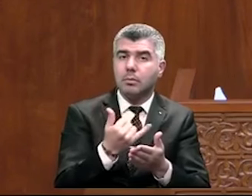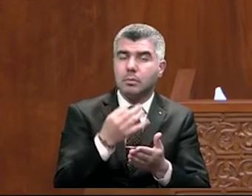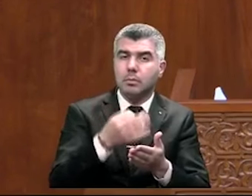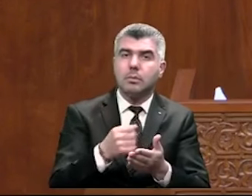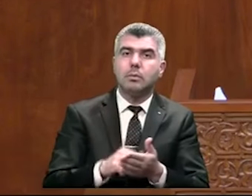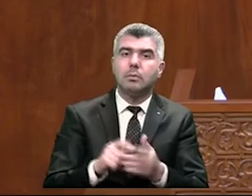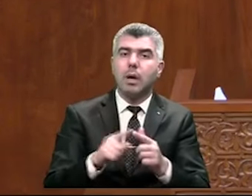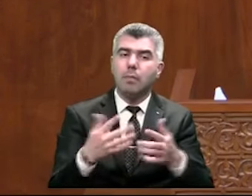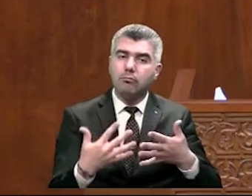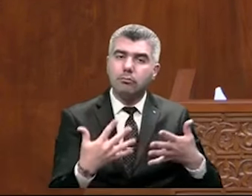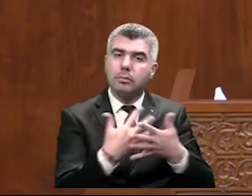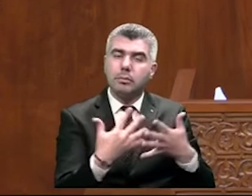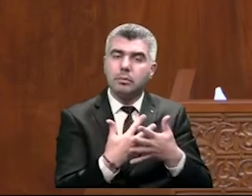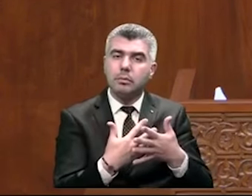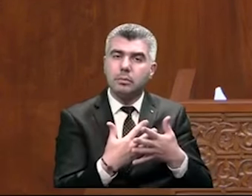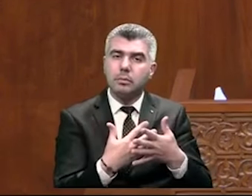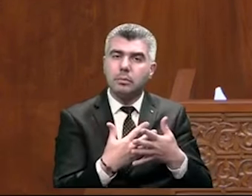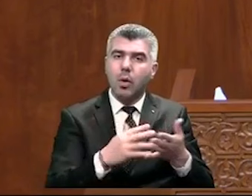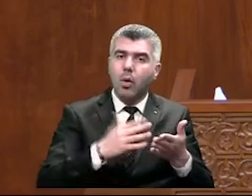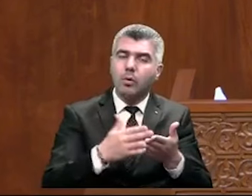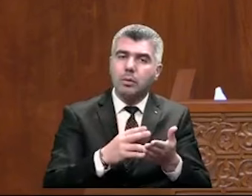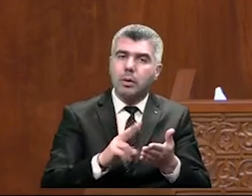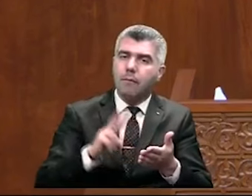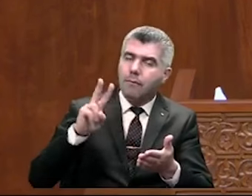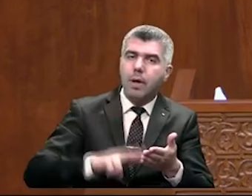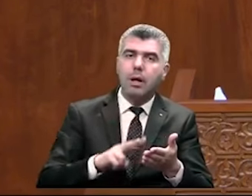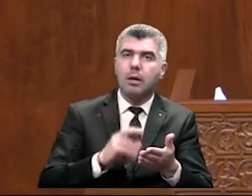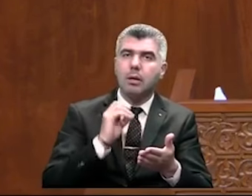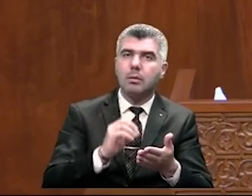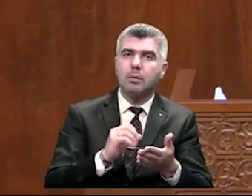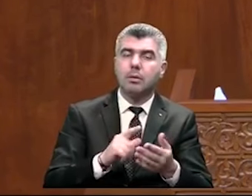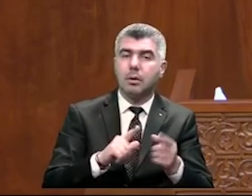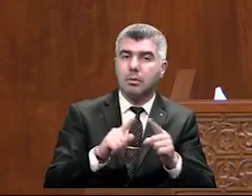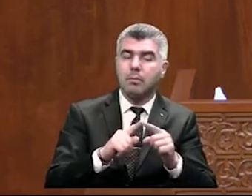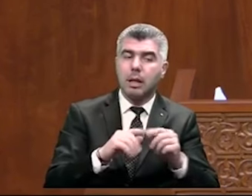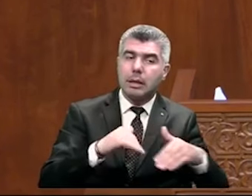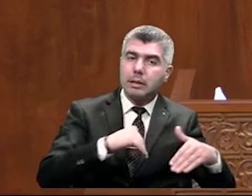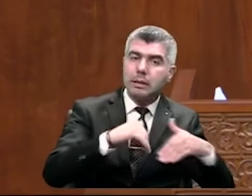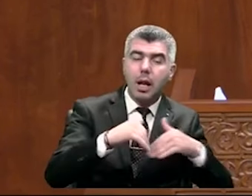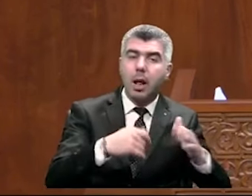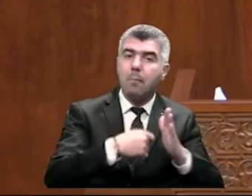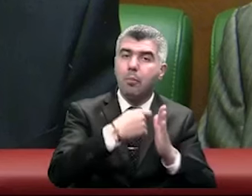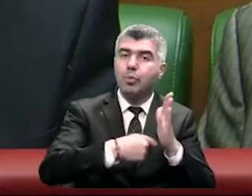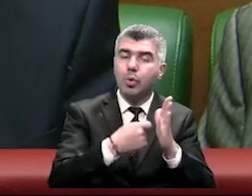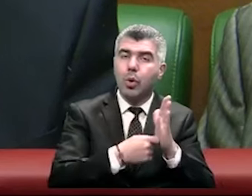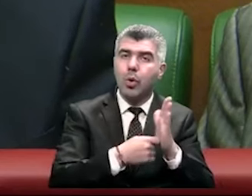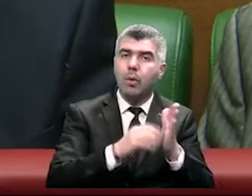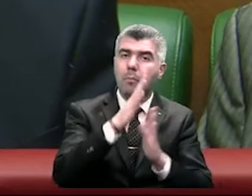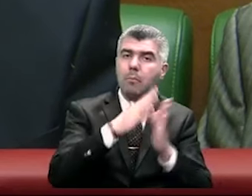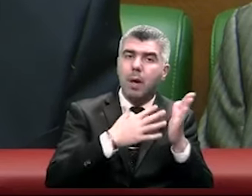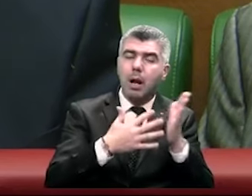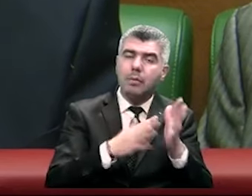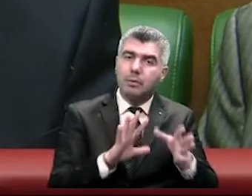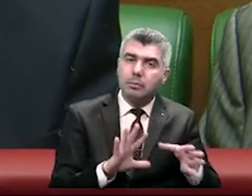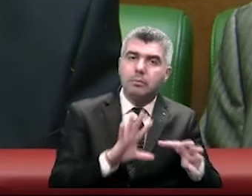منظور مشترك من اجل ان نفعل حقا هذه المشاريع في اطار البرامج التعاقديه